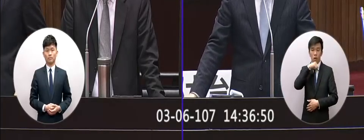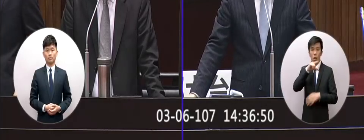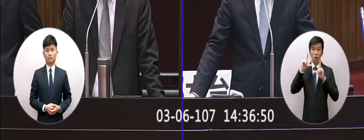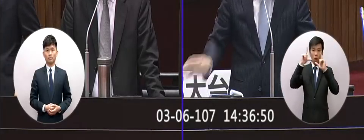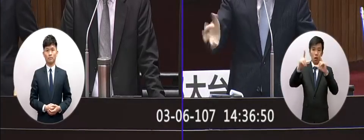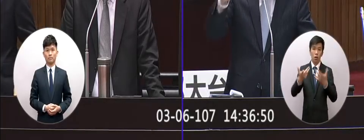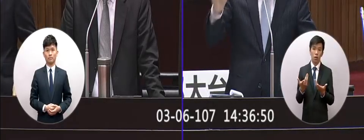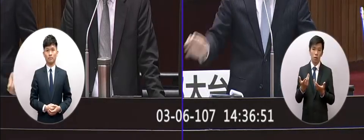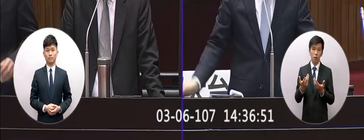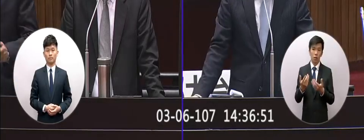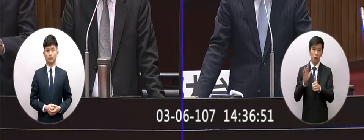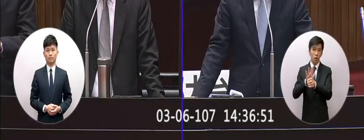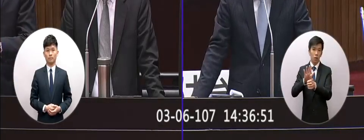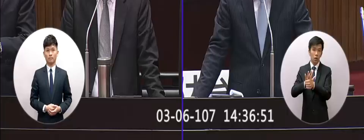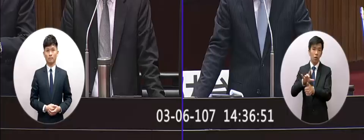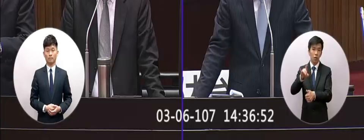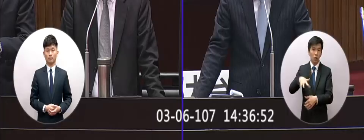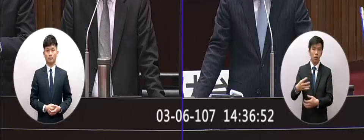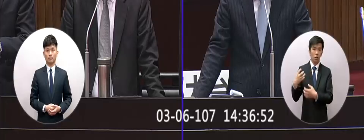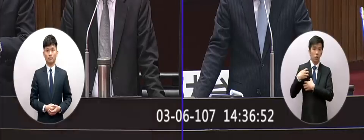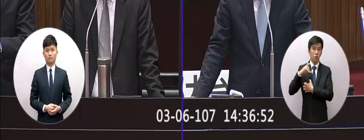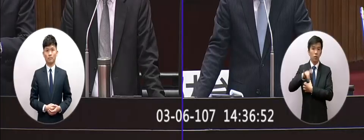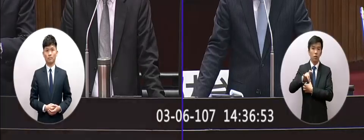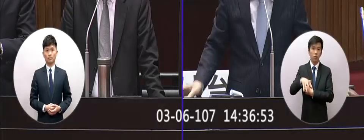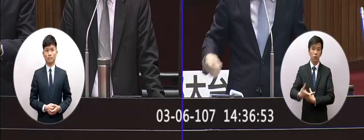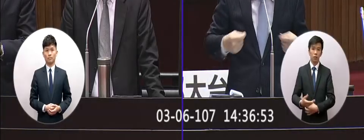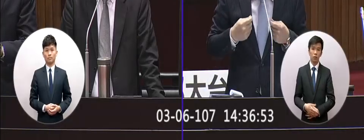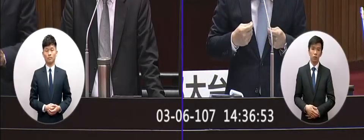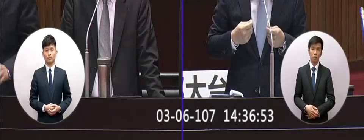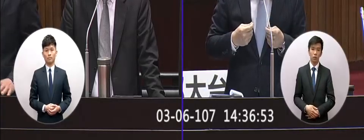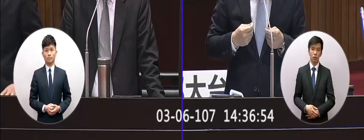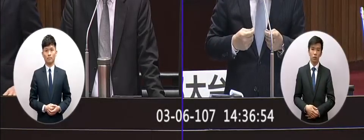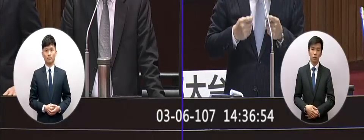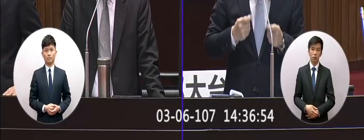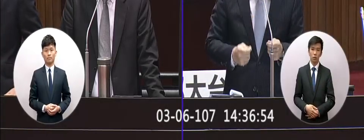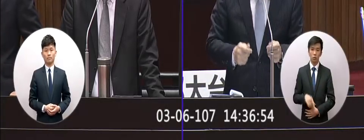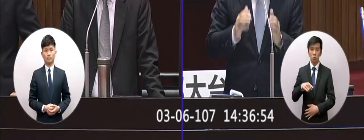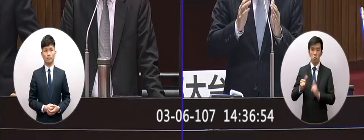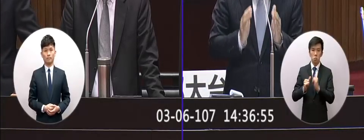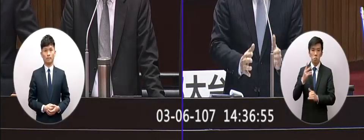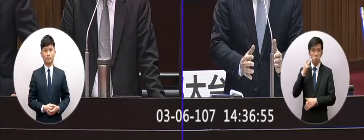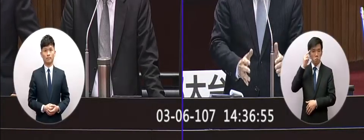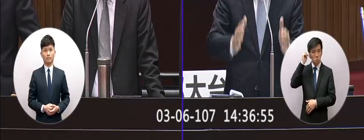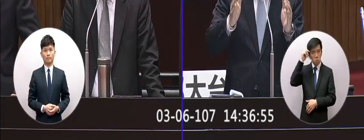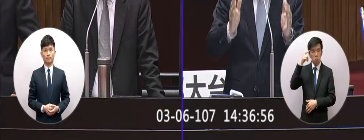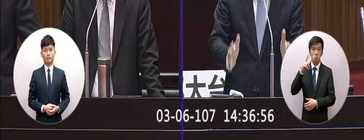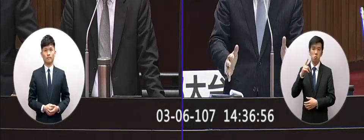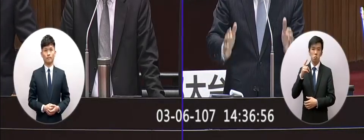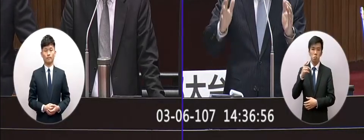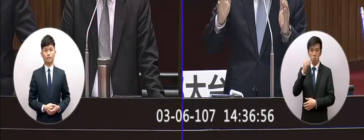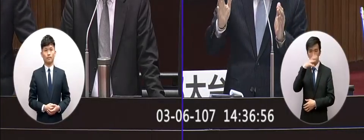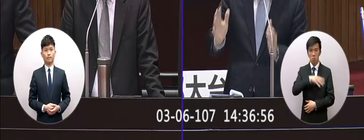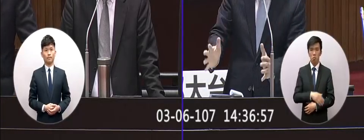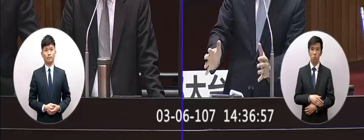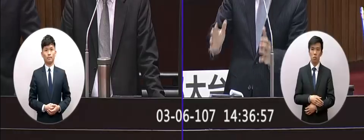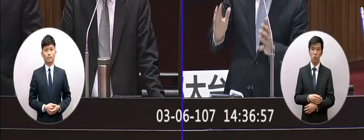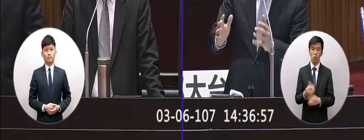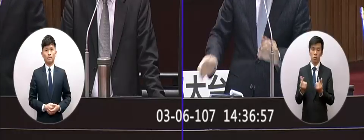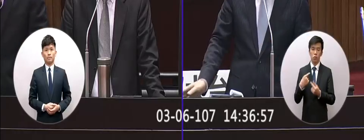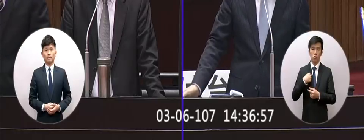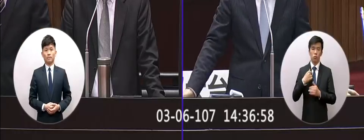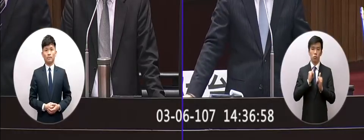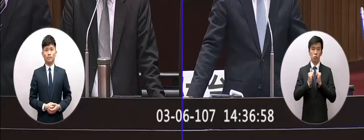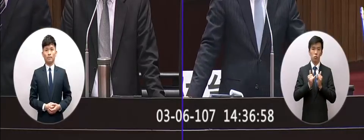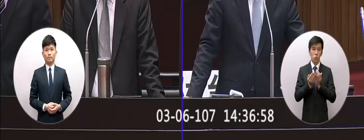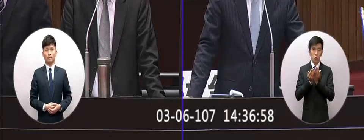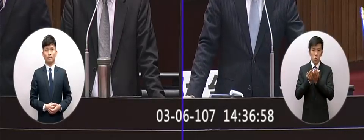带，咱的军队伫带。”这是一种感觉。这个有时候不是当下说这一艘渔船出去作业有没有